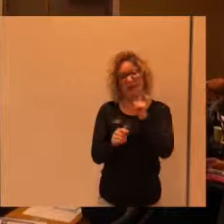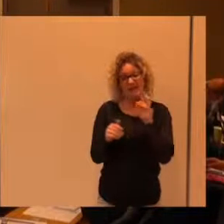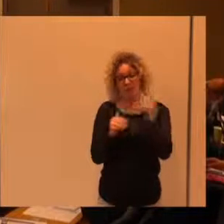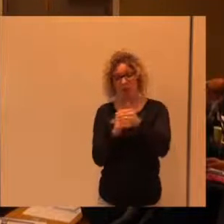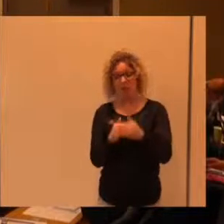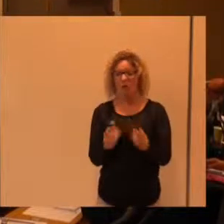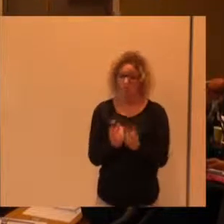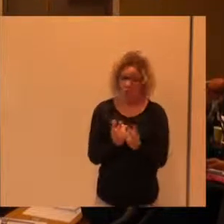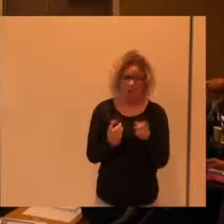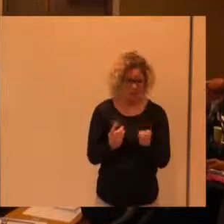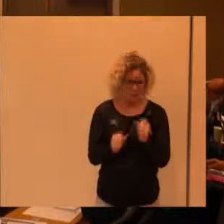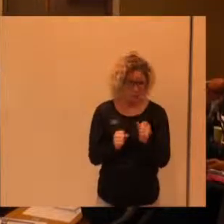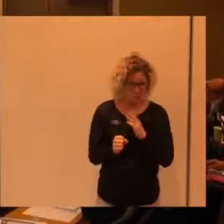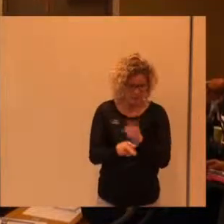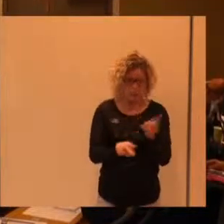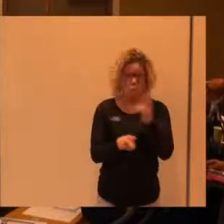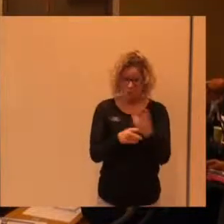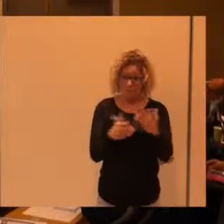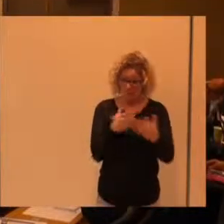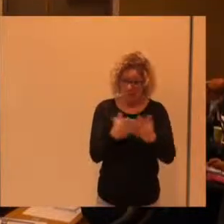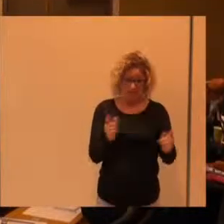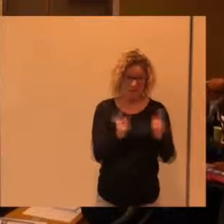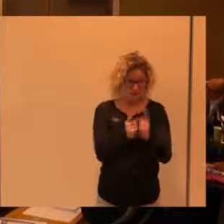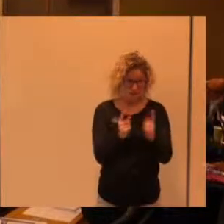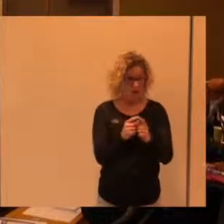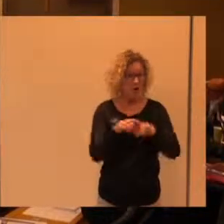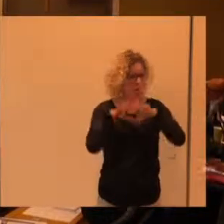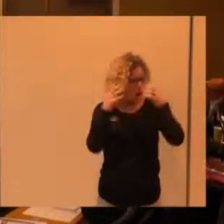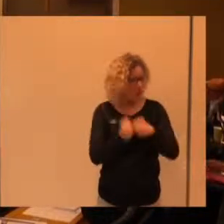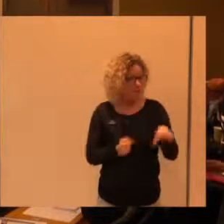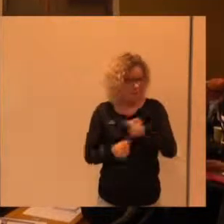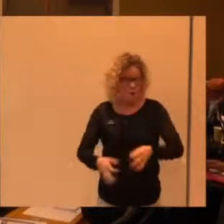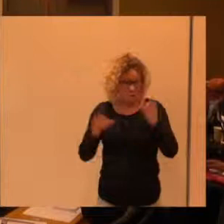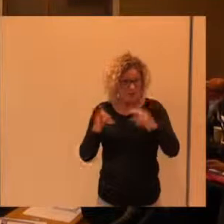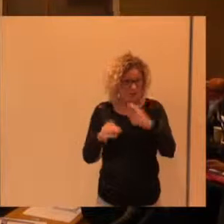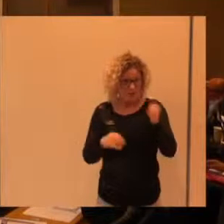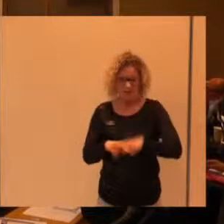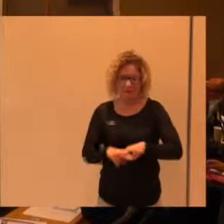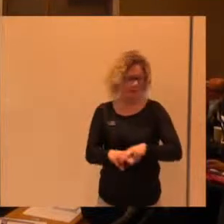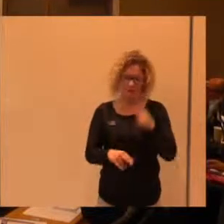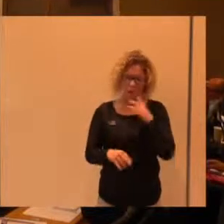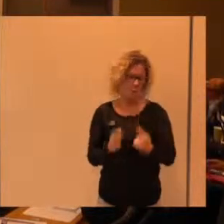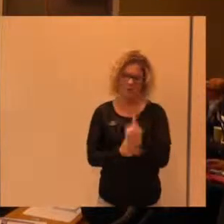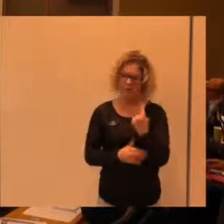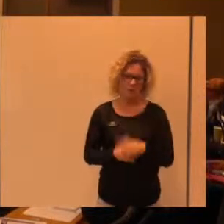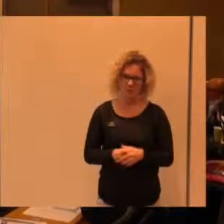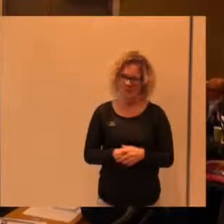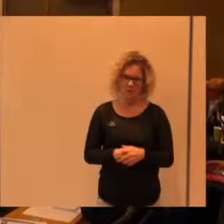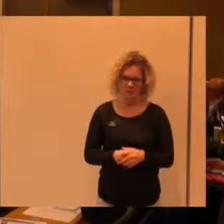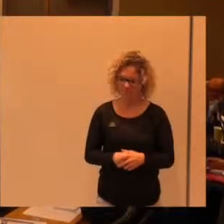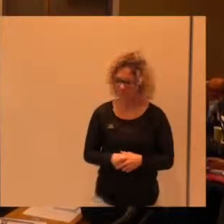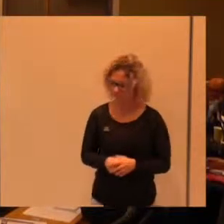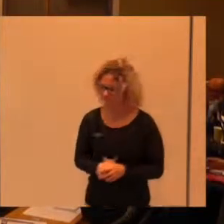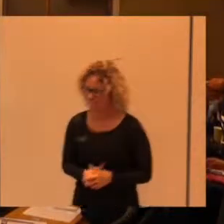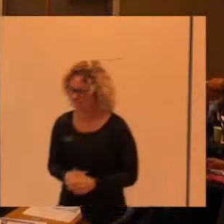fall betyda att man skulle dubblera all text på nästan alla offentliga webbplatser. Och det kommer vi nog inte att göra. Det tror jag inte. Så